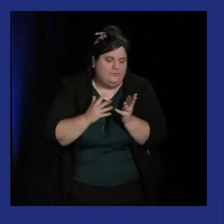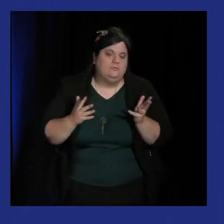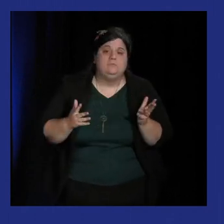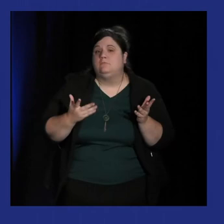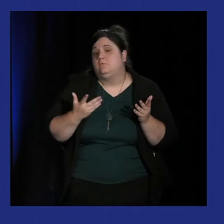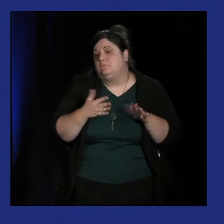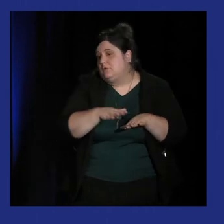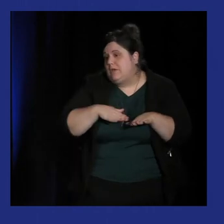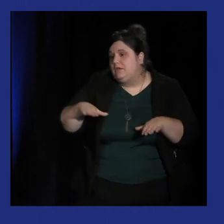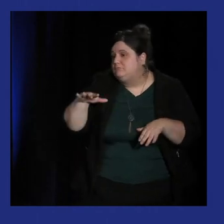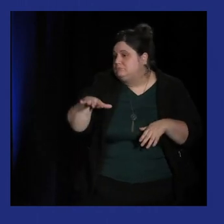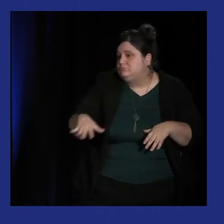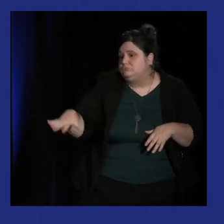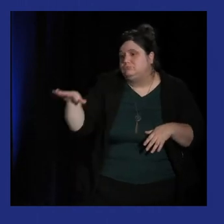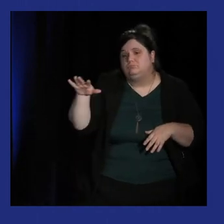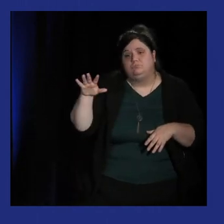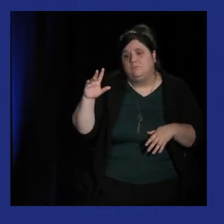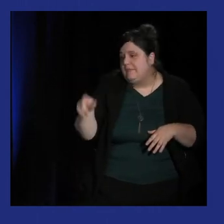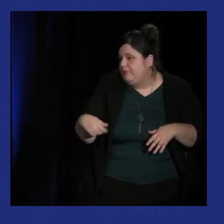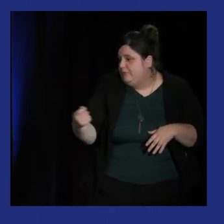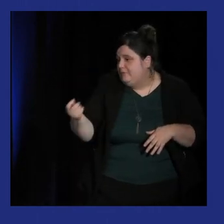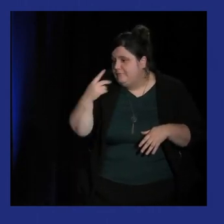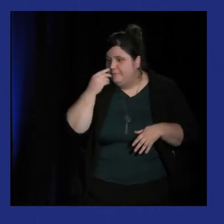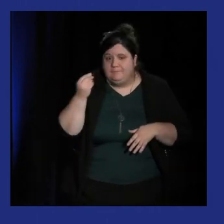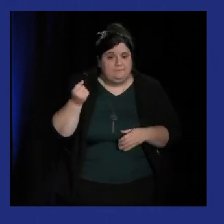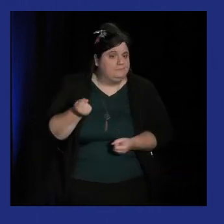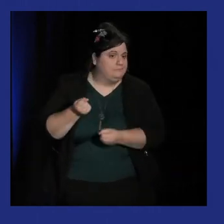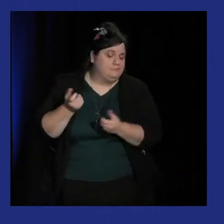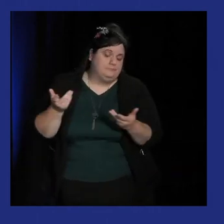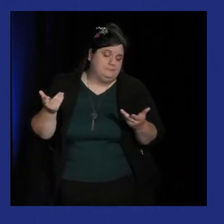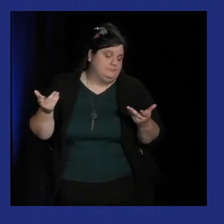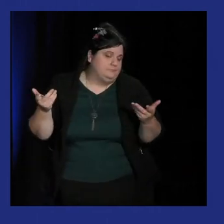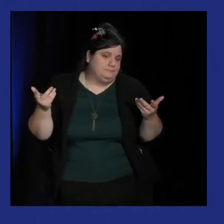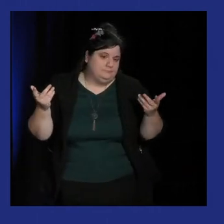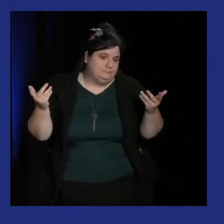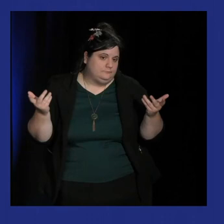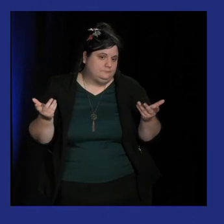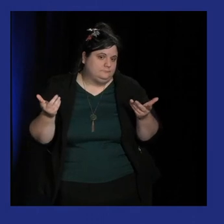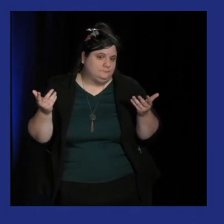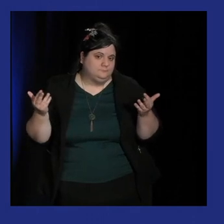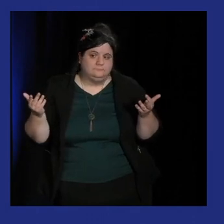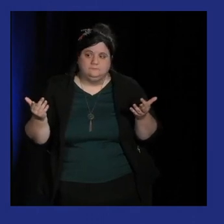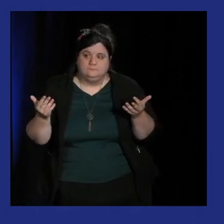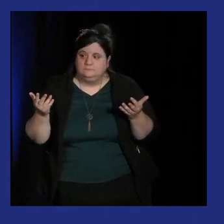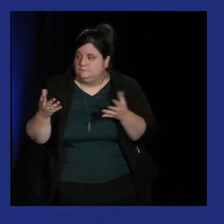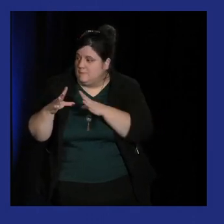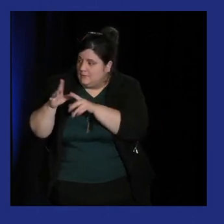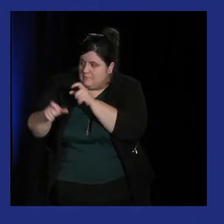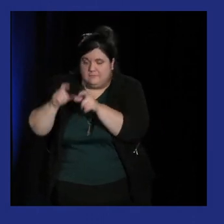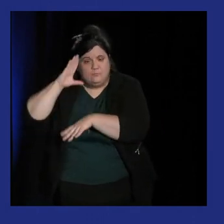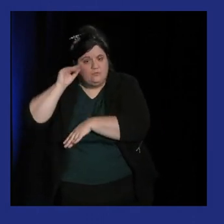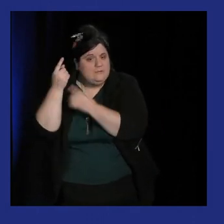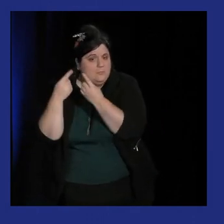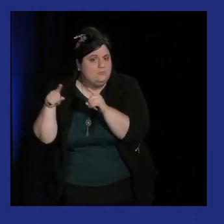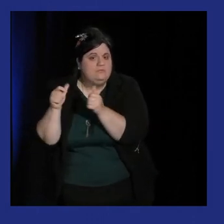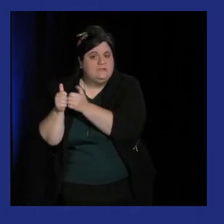bah c'est des choses voilà c'est ramené aussi dans le dans les castings de de toutes les équipes qui voient sur la musique de jeux